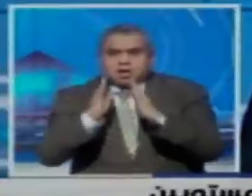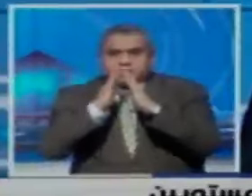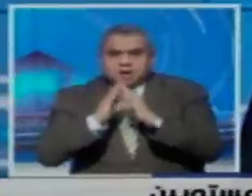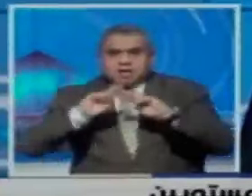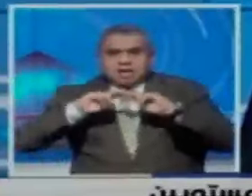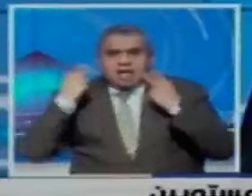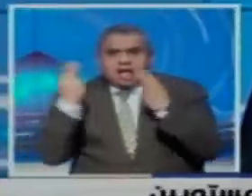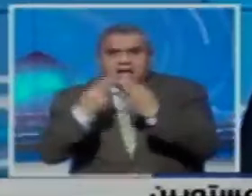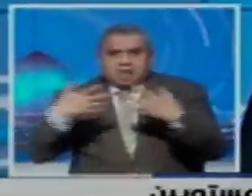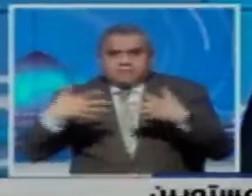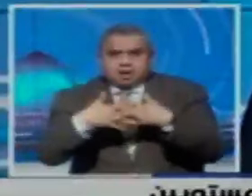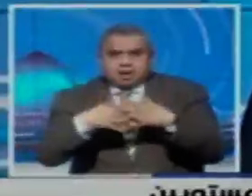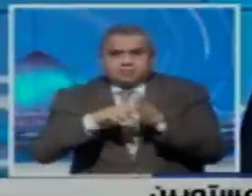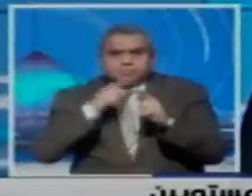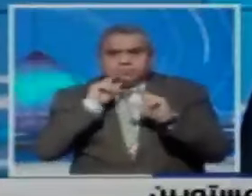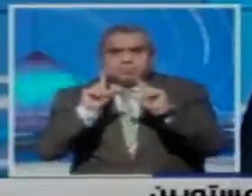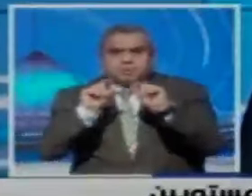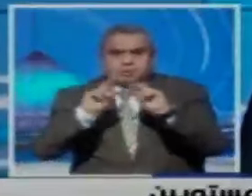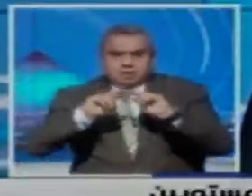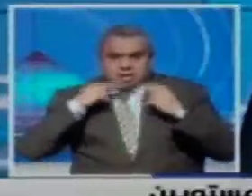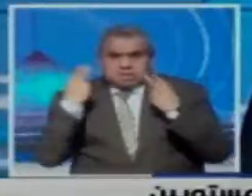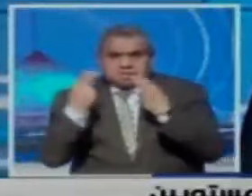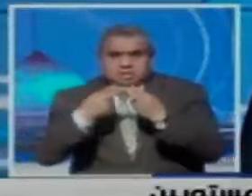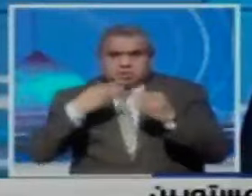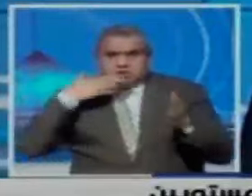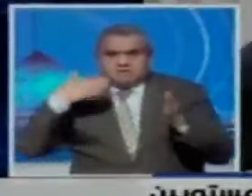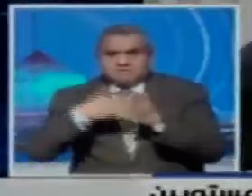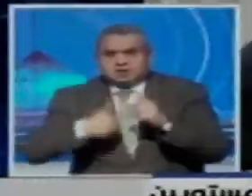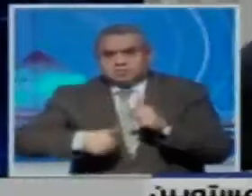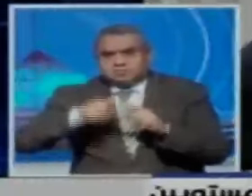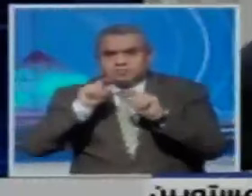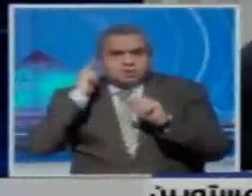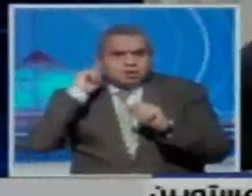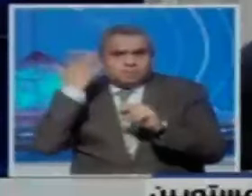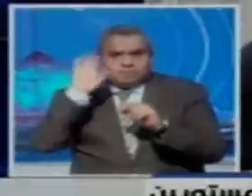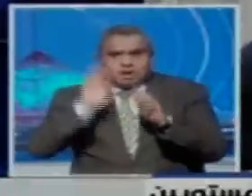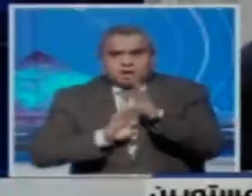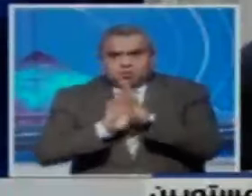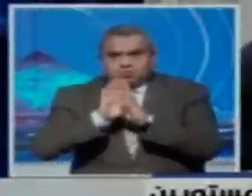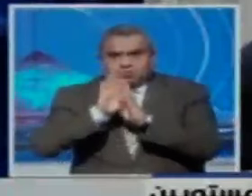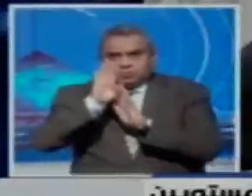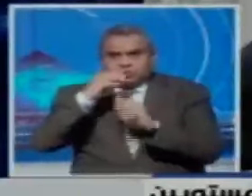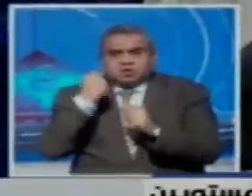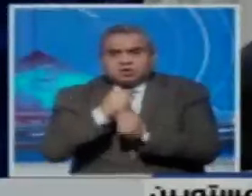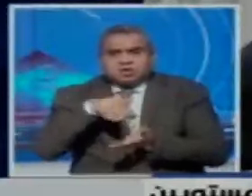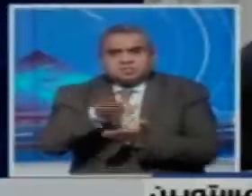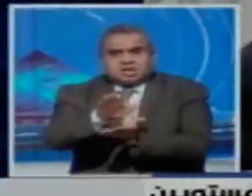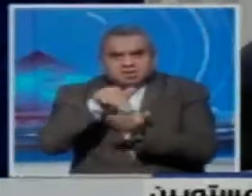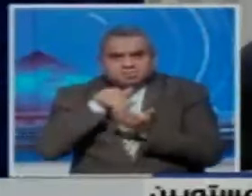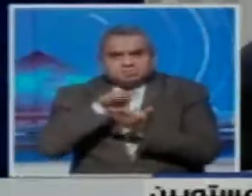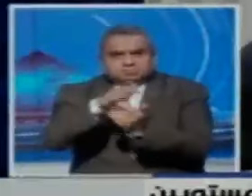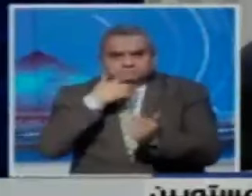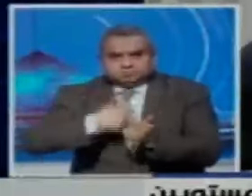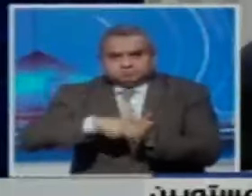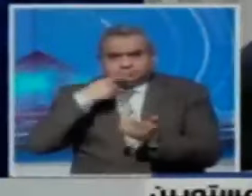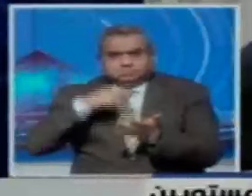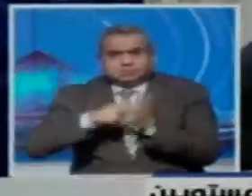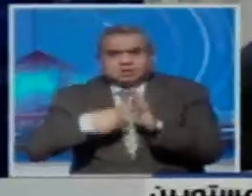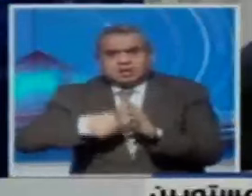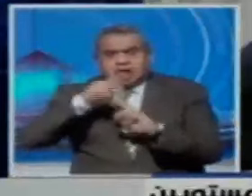الإقليمي والعالمي بتطبيق المعايير الدولية والوصول إلى معدلات قياسية في الشحن والتفريغ والارتقاء